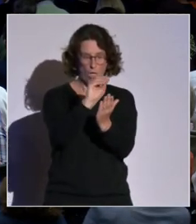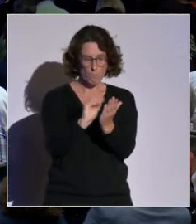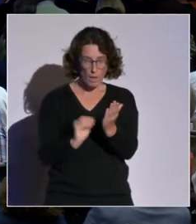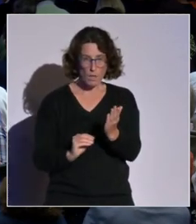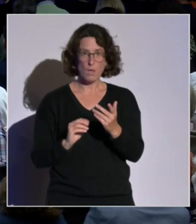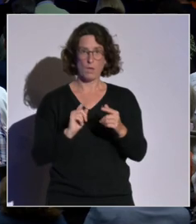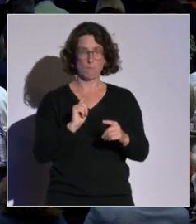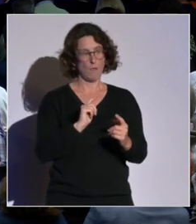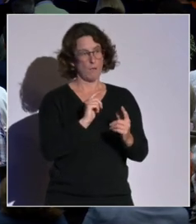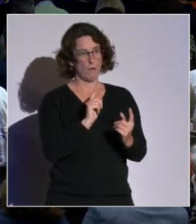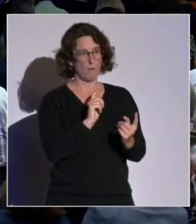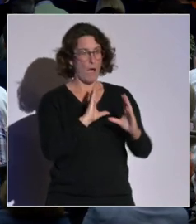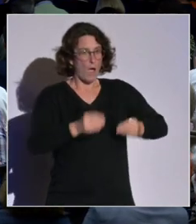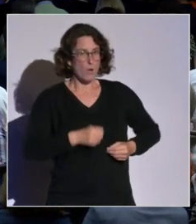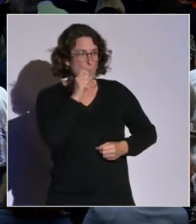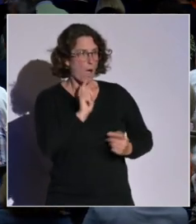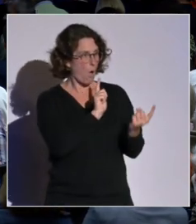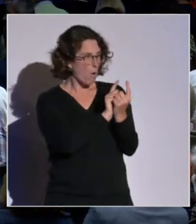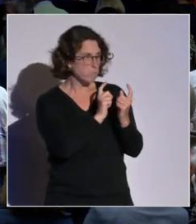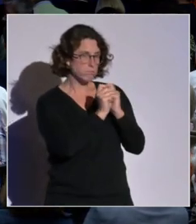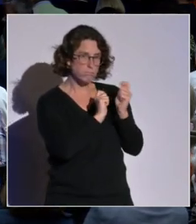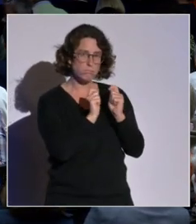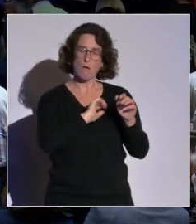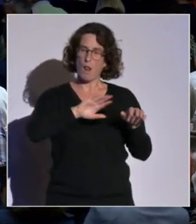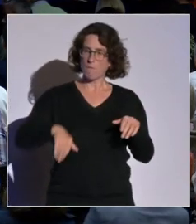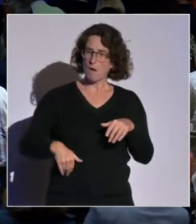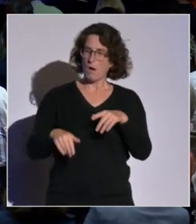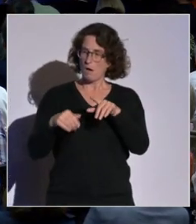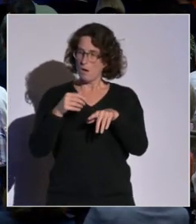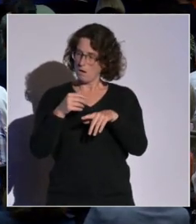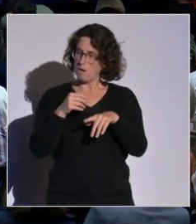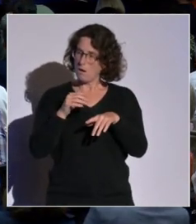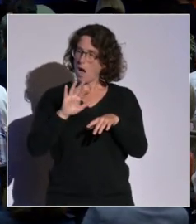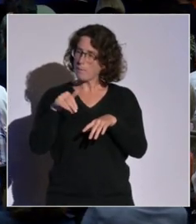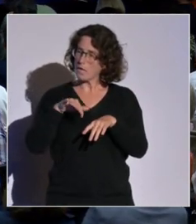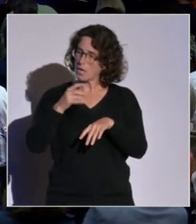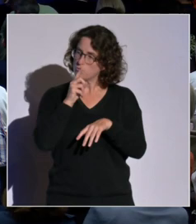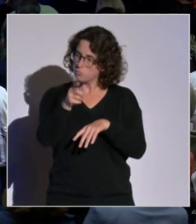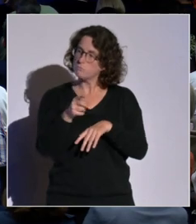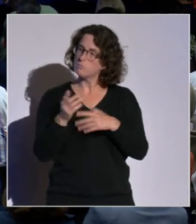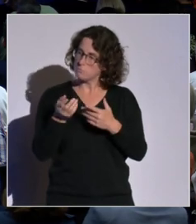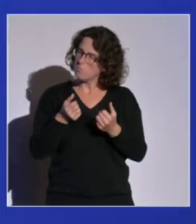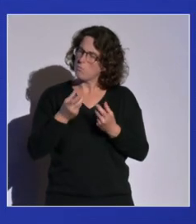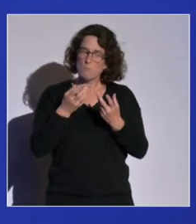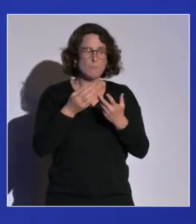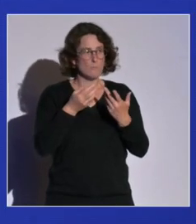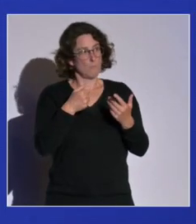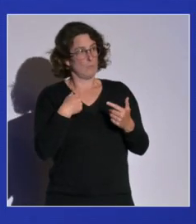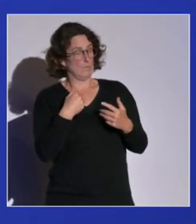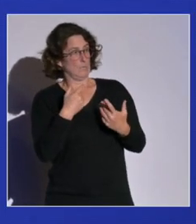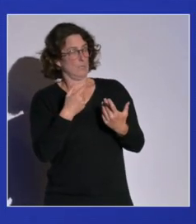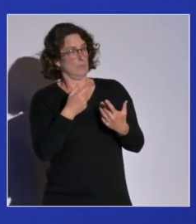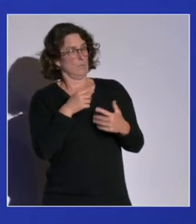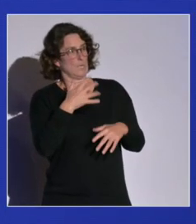qu'ils additionnent à la fin, s'ils viennent me dire « j'ai été prof 15 jours en quatrième et je ne travaille pas